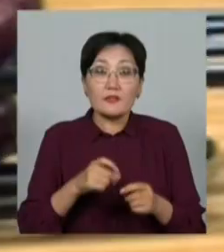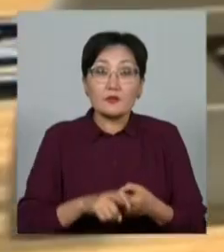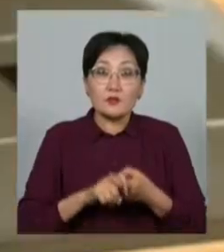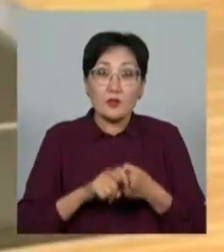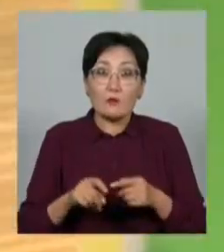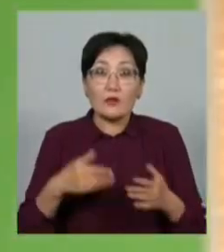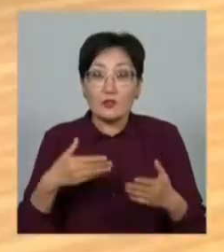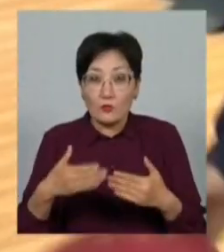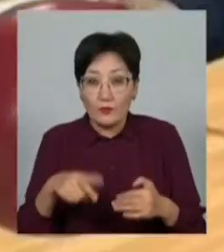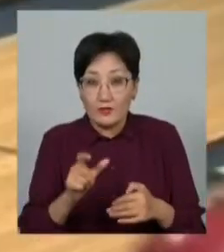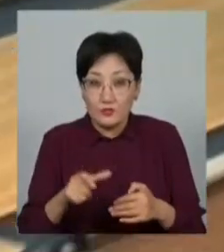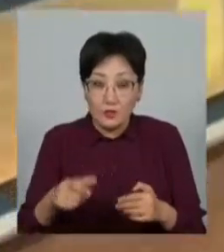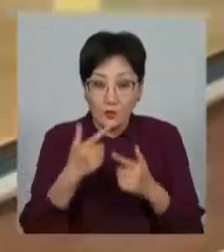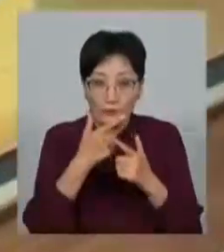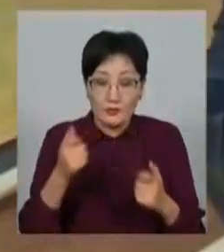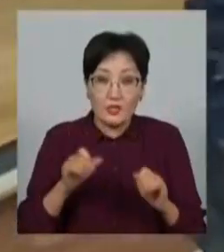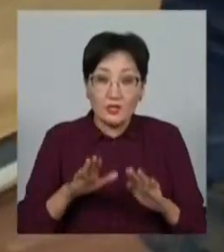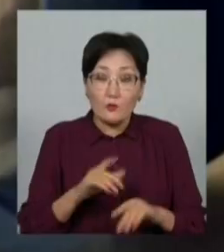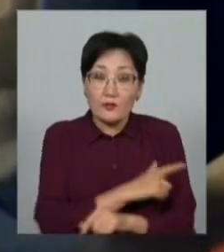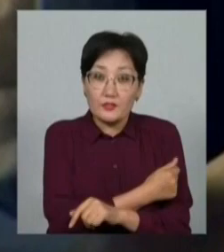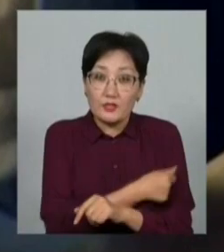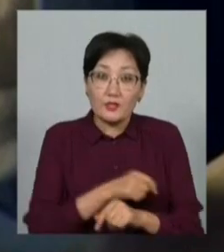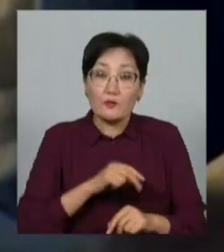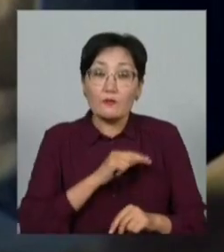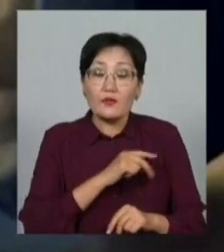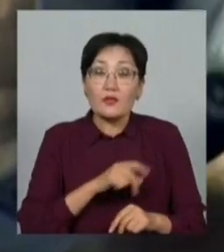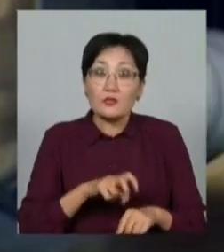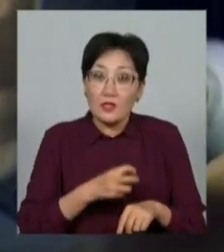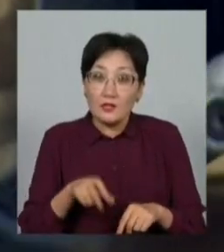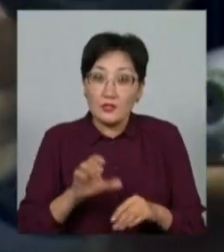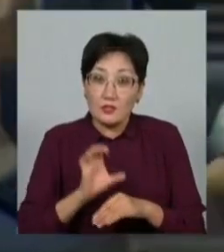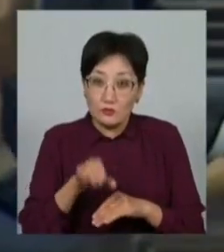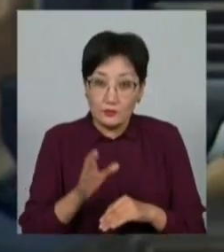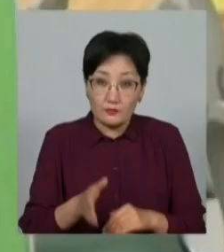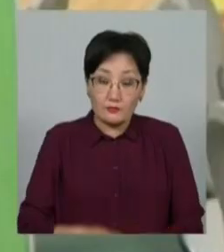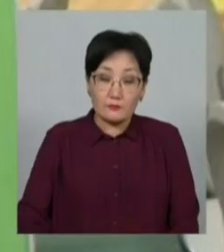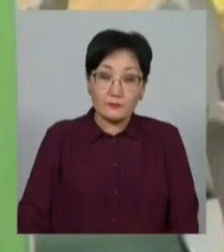жұқтырғандармен байланыста болған адамдардың мәліметтері тек санитарлық дәрігерлерге ғана жолданады.